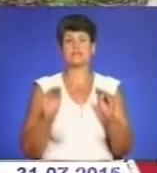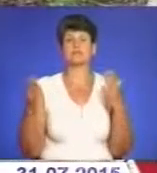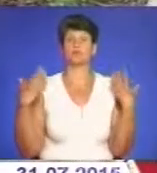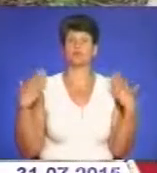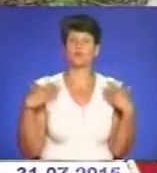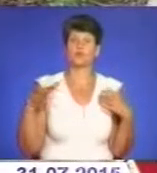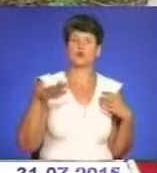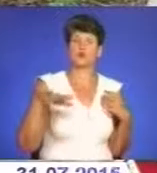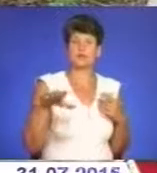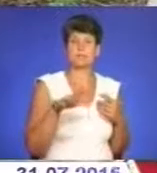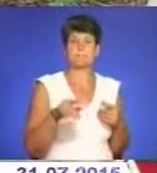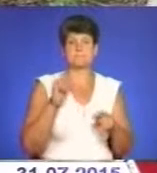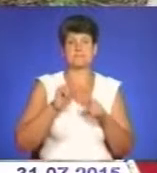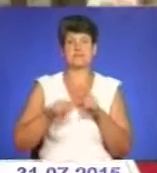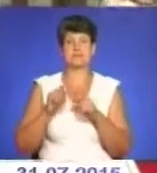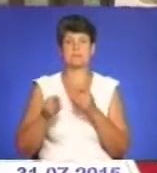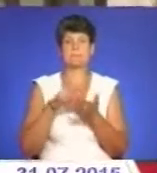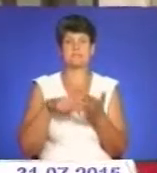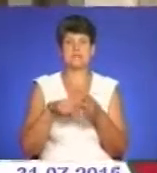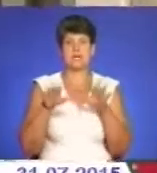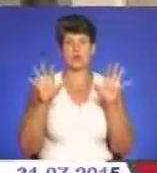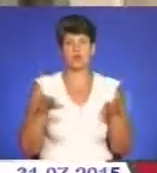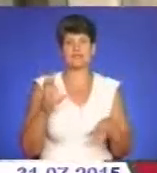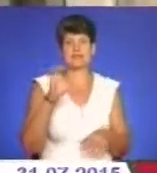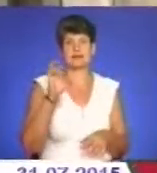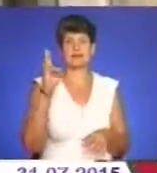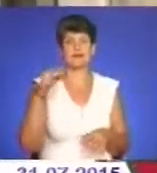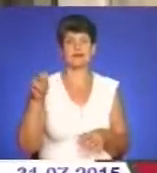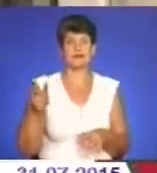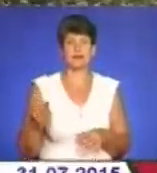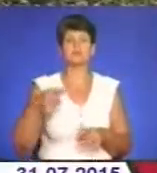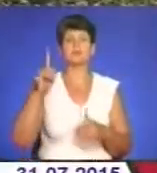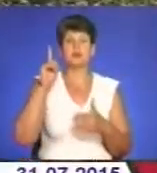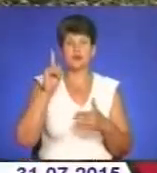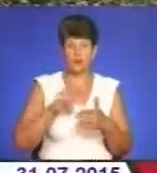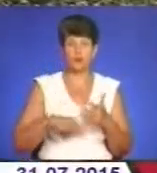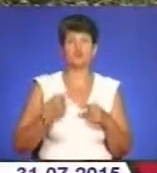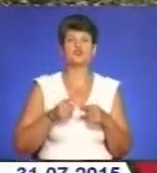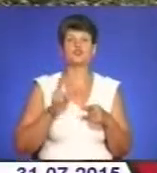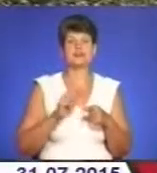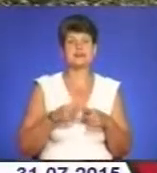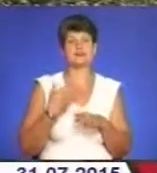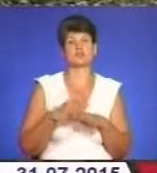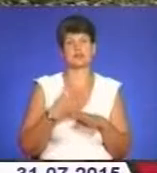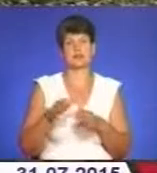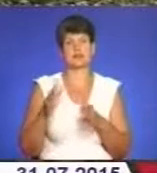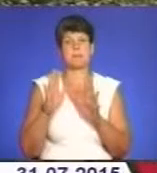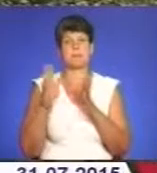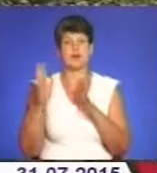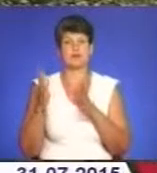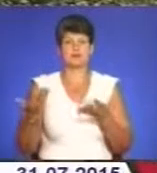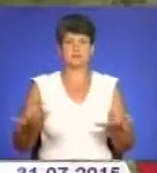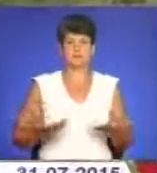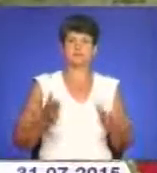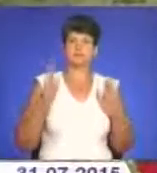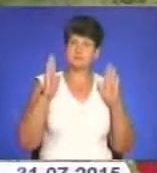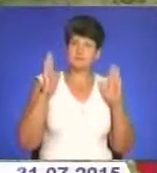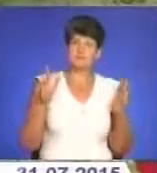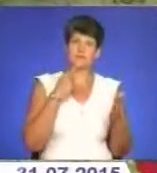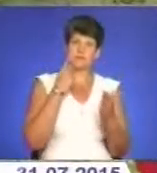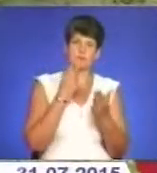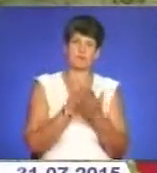відпочинкової зони перевірив міський голова Сергій Надал. Він переконаний, що ця частина парку тепер оживе, чим доведе